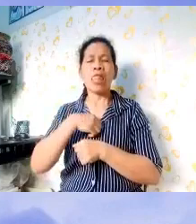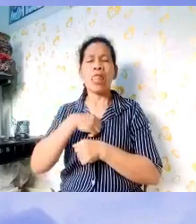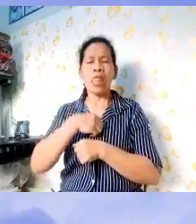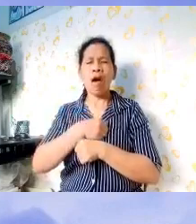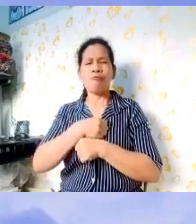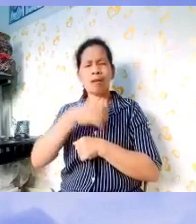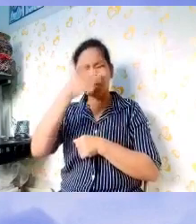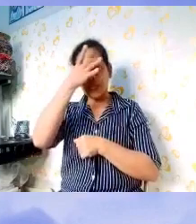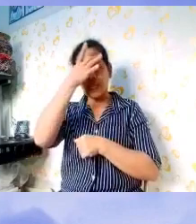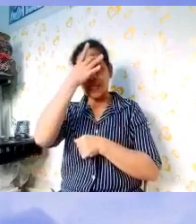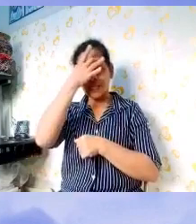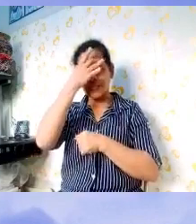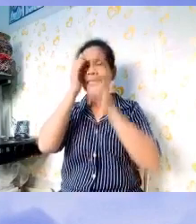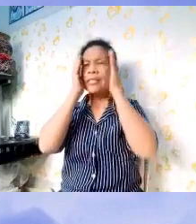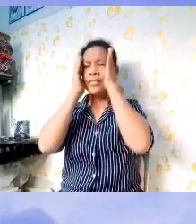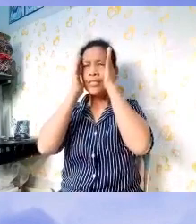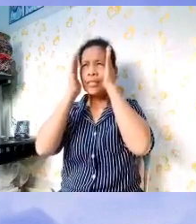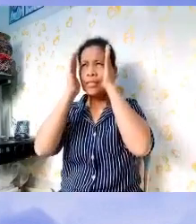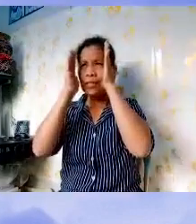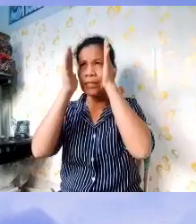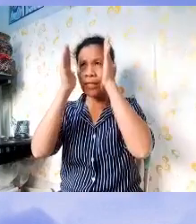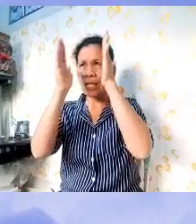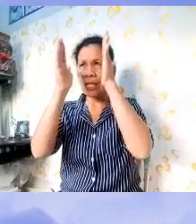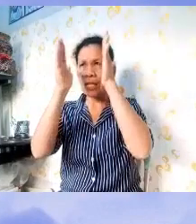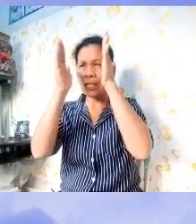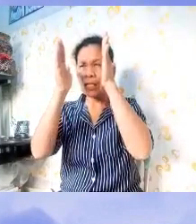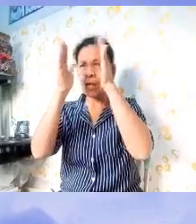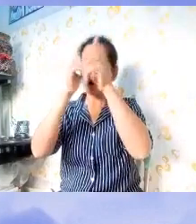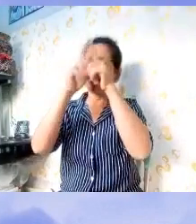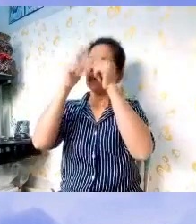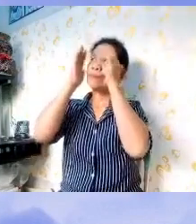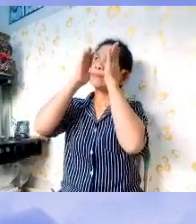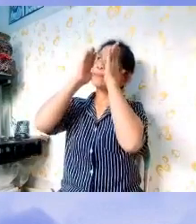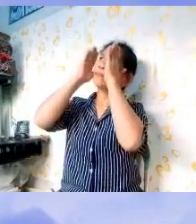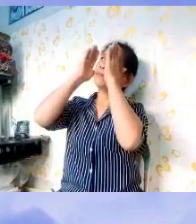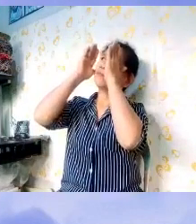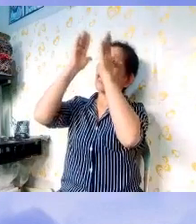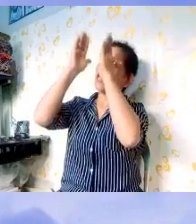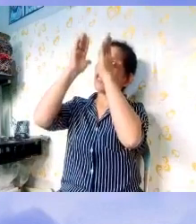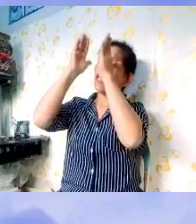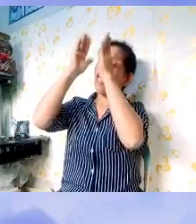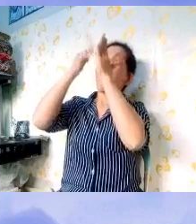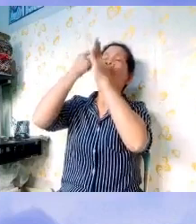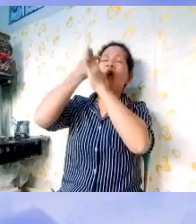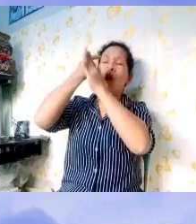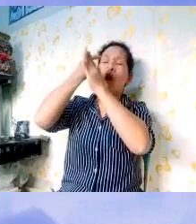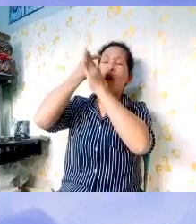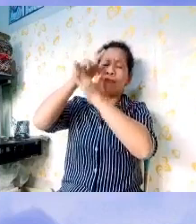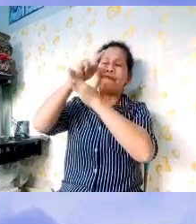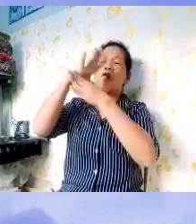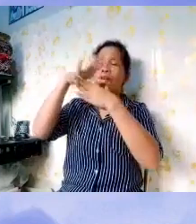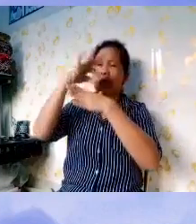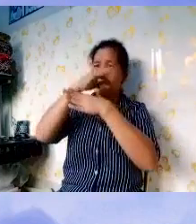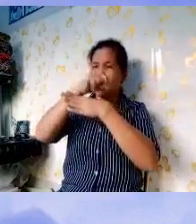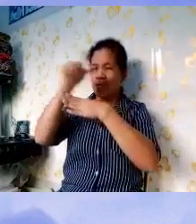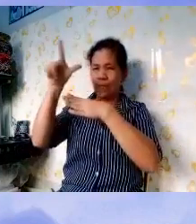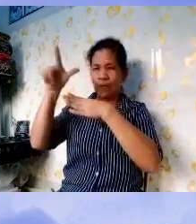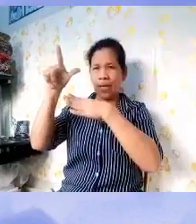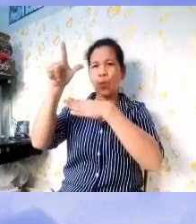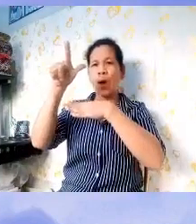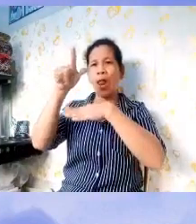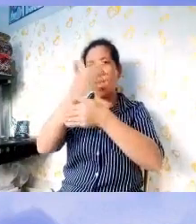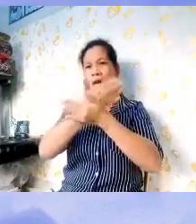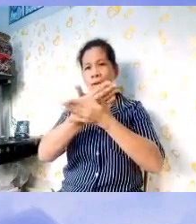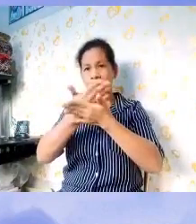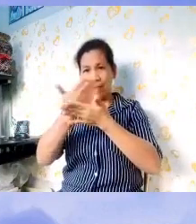ituturo na po natin sa langit at sa mga espiritual na bagay. Dahil malibang